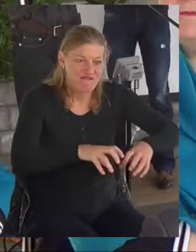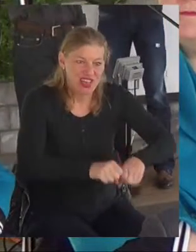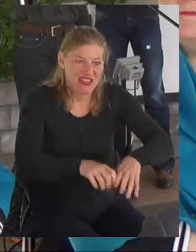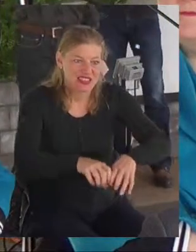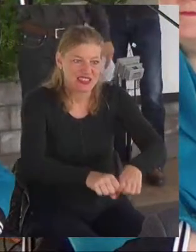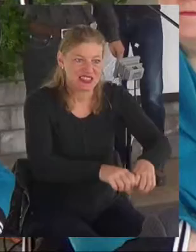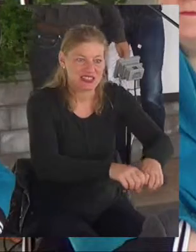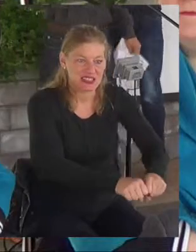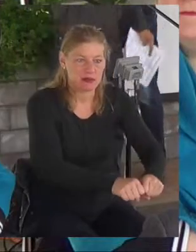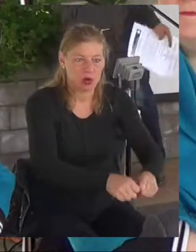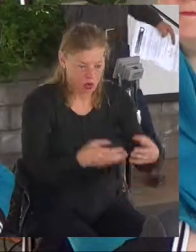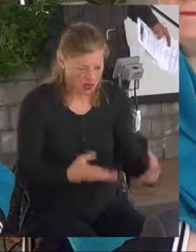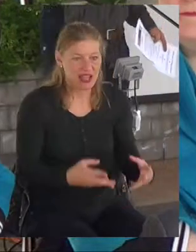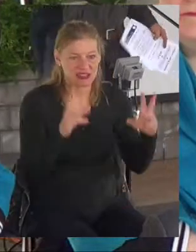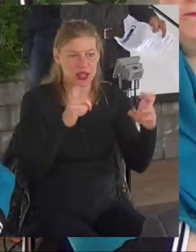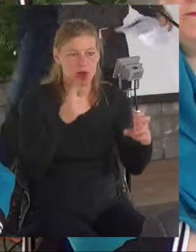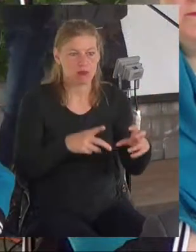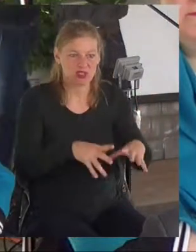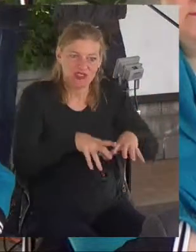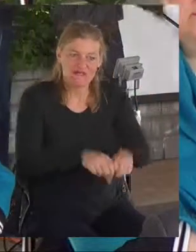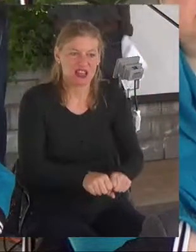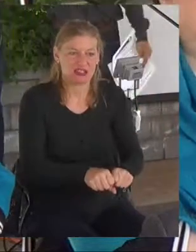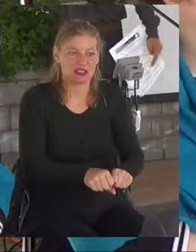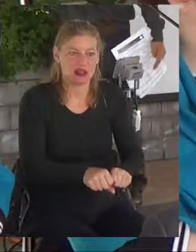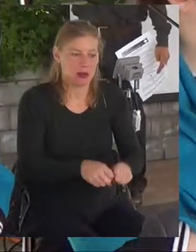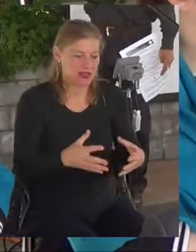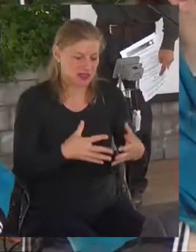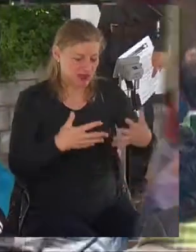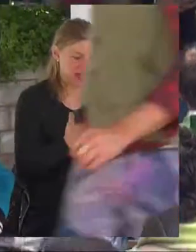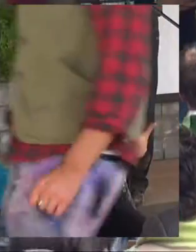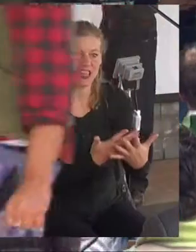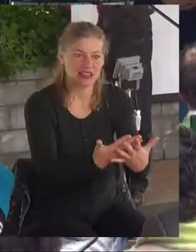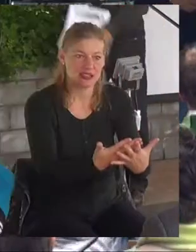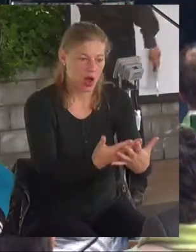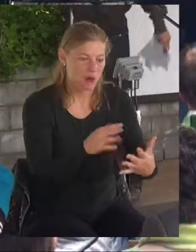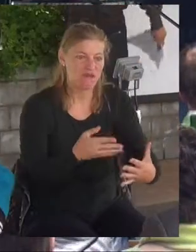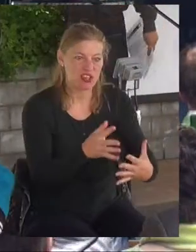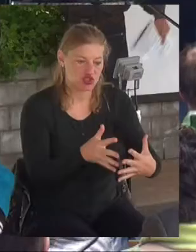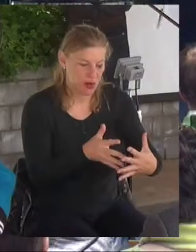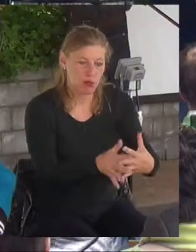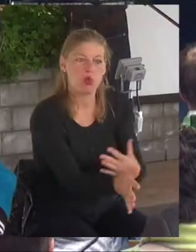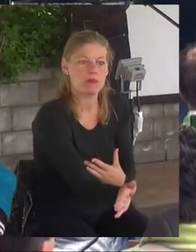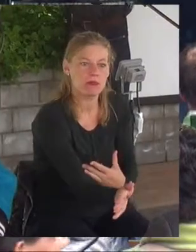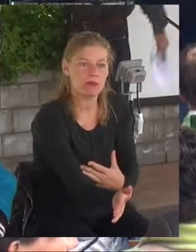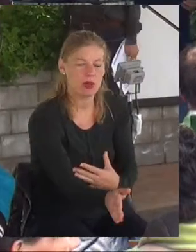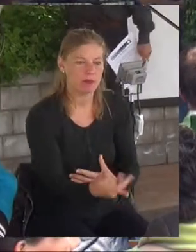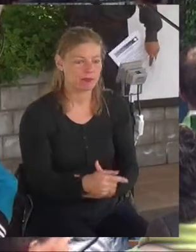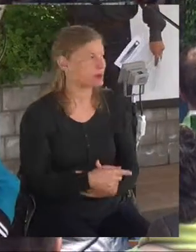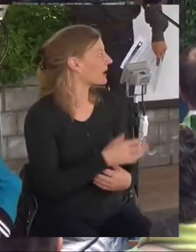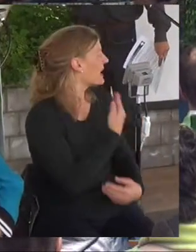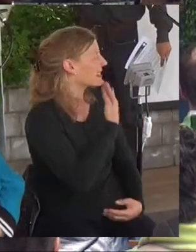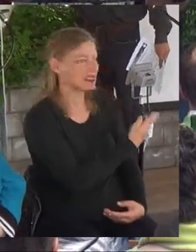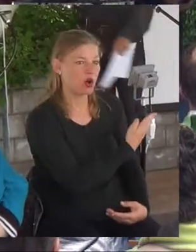wir die Knöpfe machen, weil bis jetzt sind die Fischer davon geschwommen. Ich danke dir, Norbert. Vielleicht ein anderes Jahr